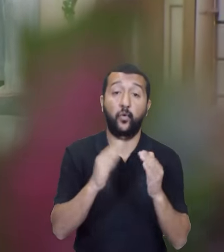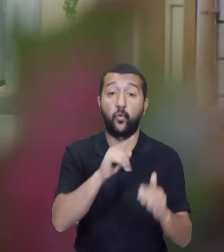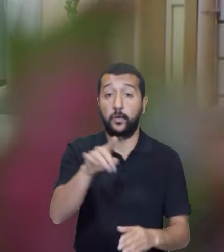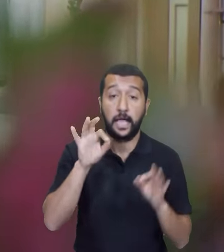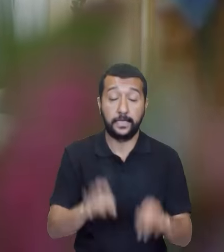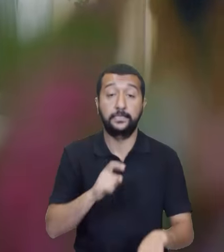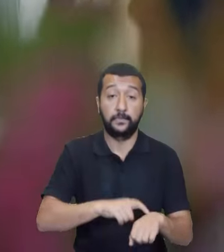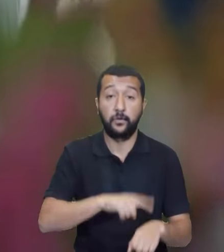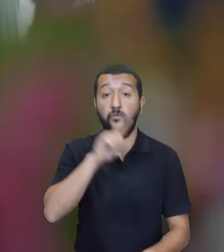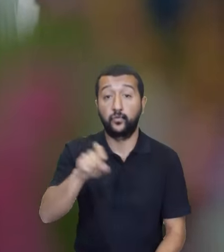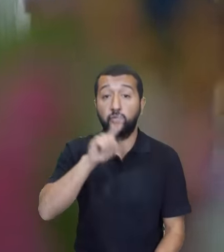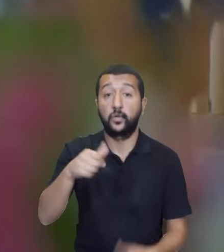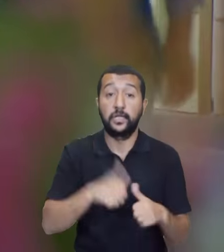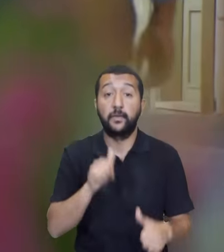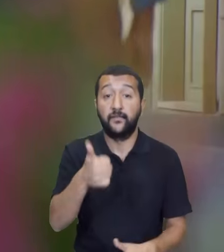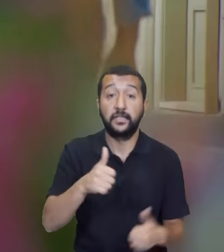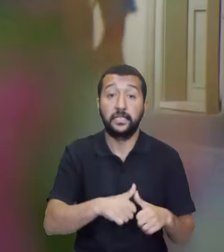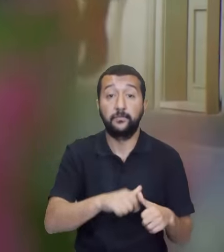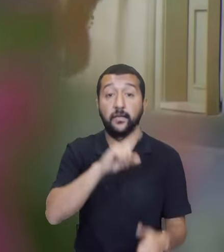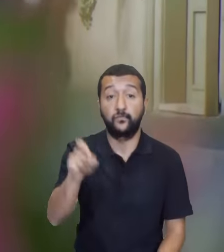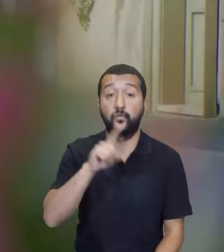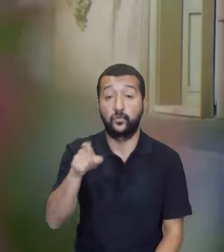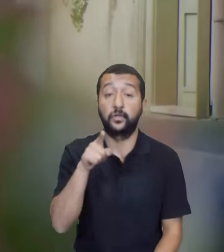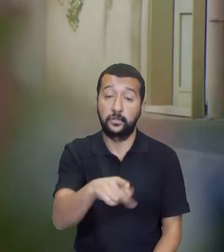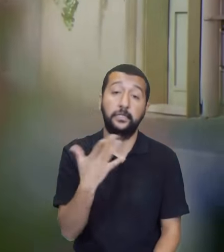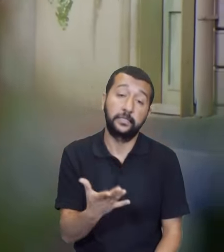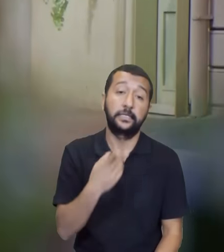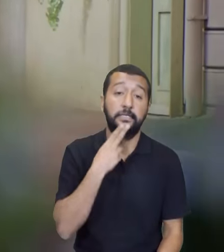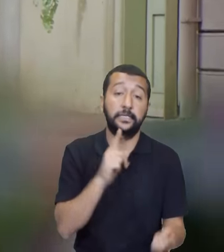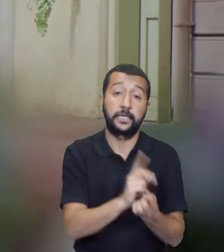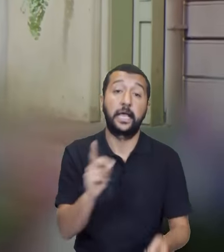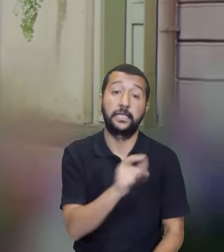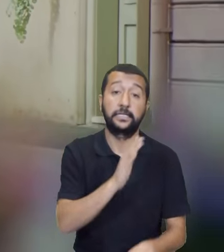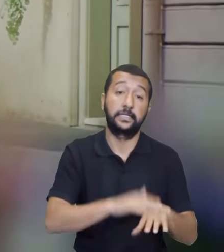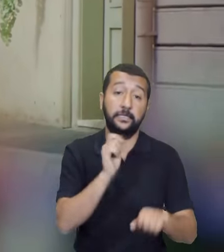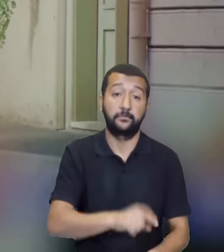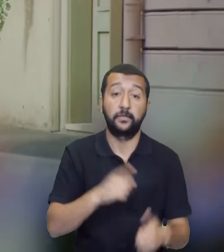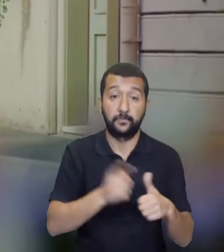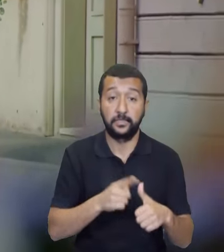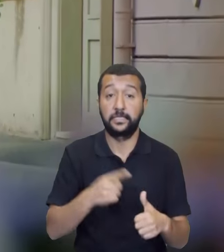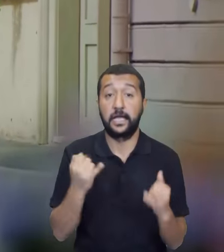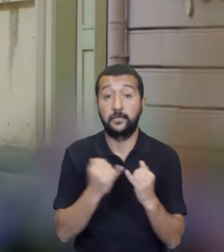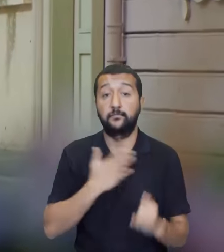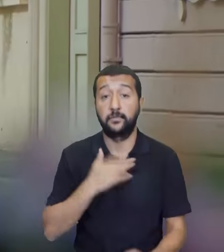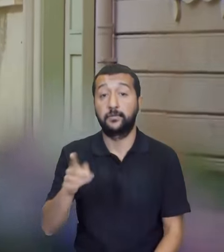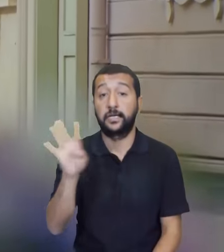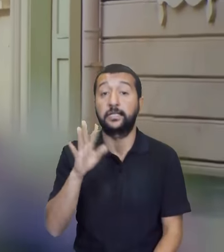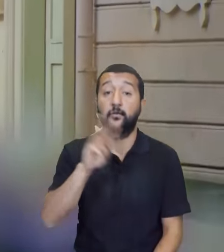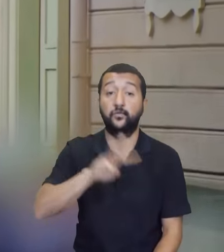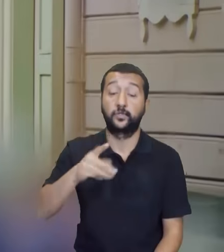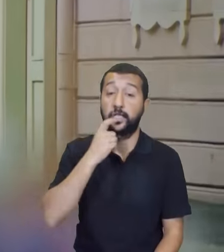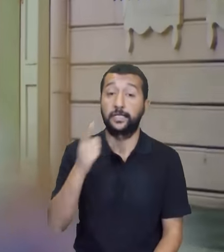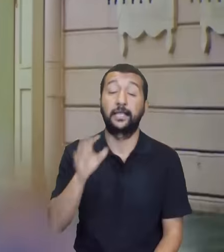komşular da her defasında soruyorlar. Ne zaman evleneceksin, ne zaman evleneceksin diye. Saf buldu kardeşimi, kaçırttı kendini. Birincisi benim kardeşim 40 değil,